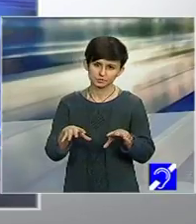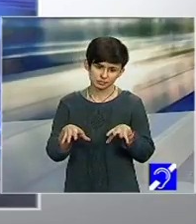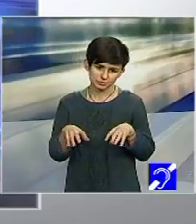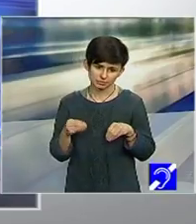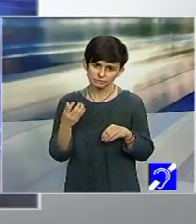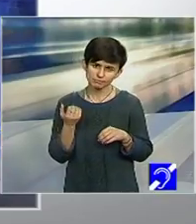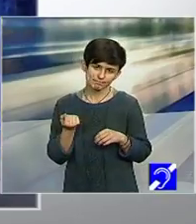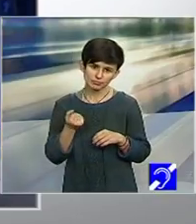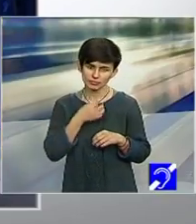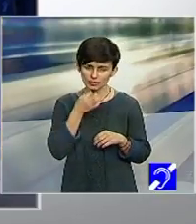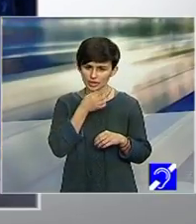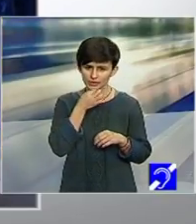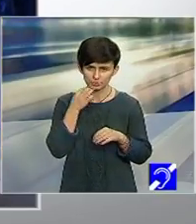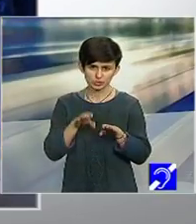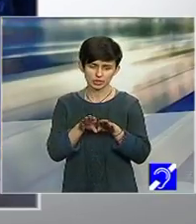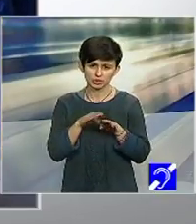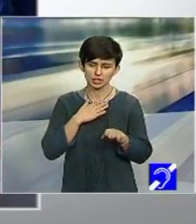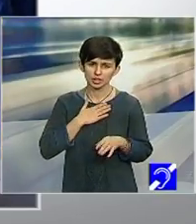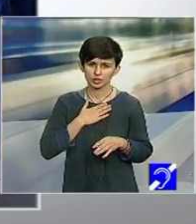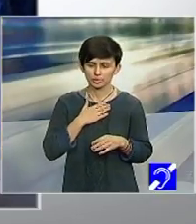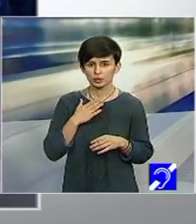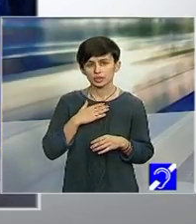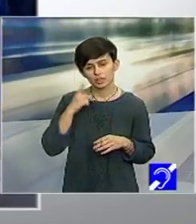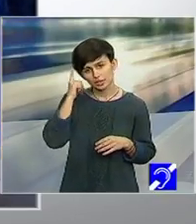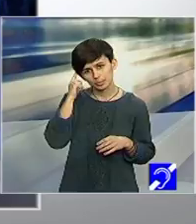lucruri. În viziunea mea